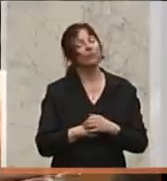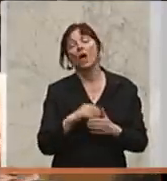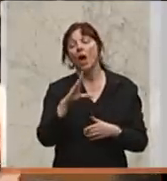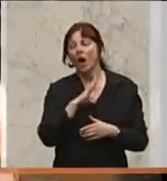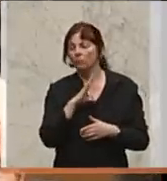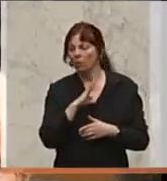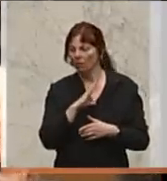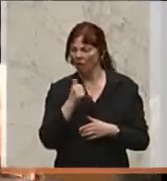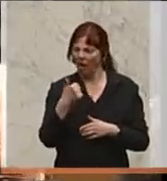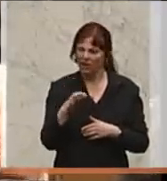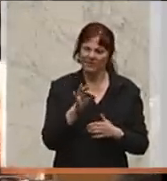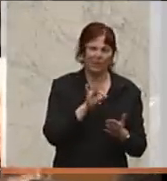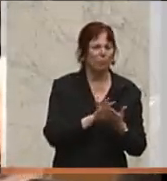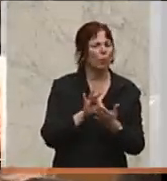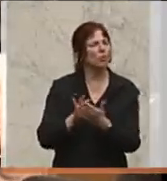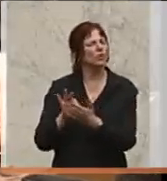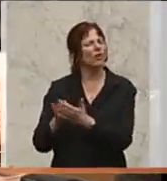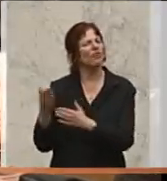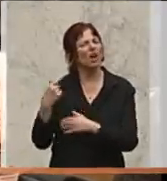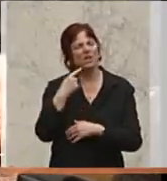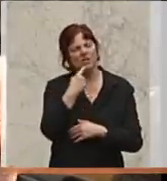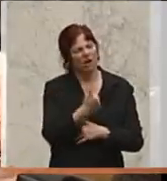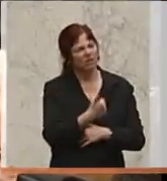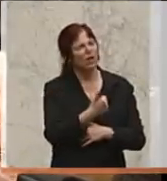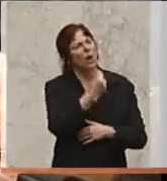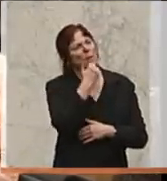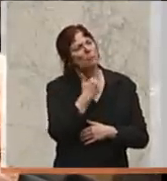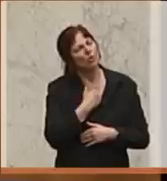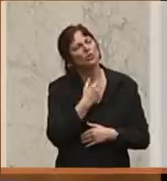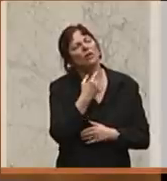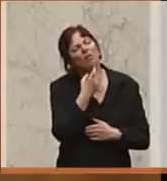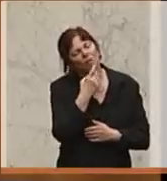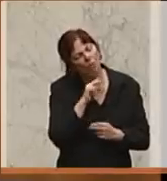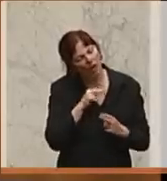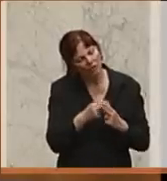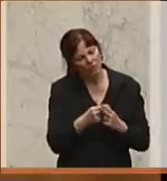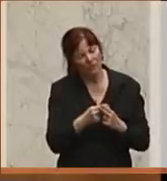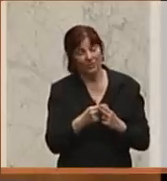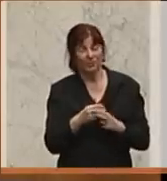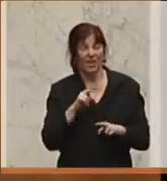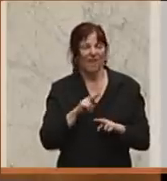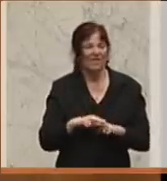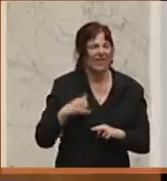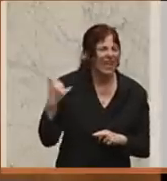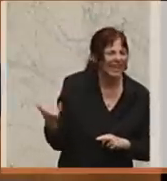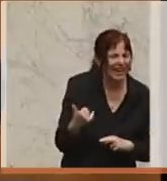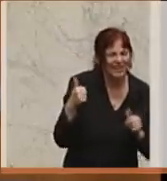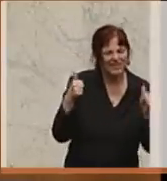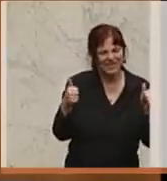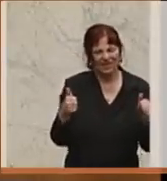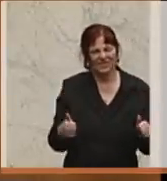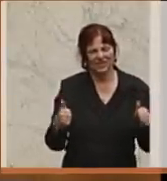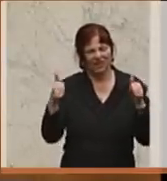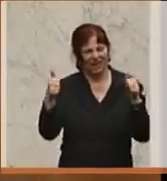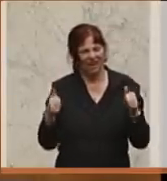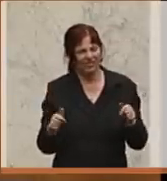zu den einzelnen Punkten, die Sie gesagt haben, auch noch konkret antworten. Also würden wir bei jedem einzelnen Inserat, so wie wir es